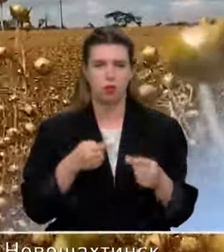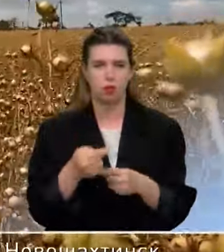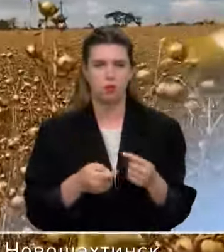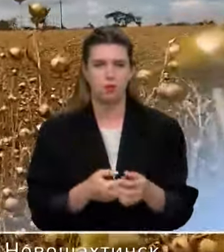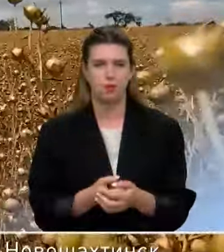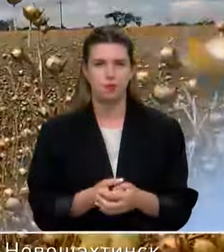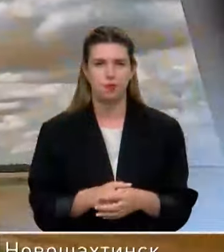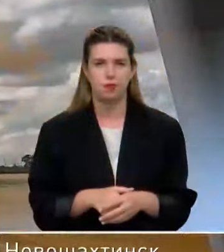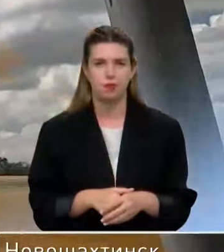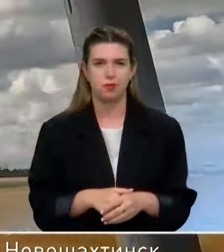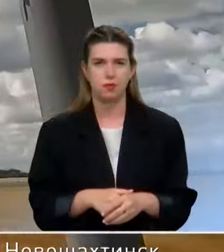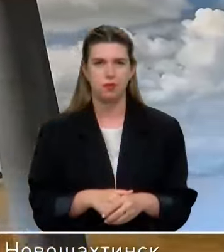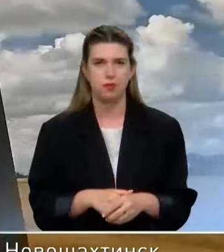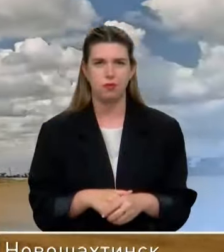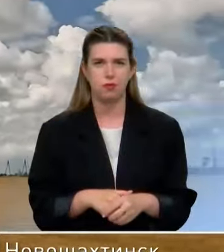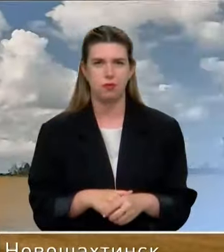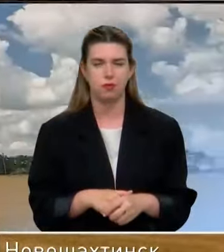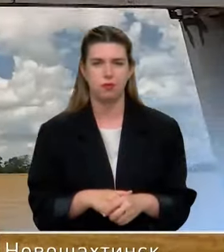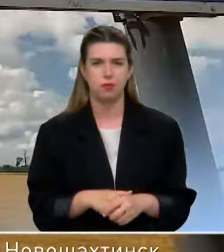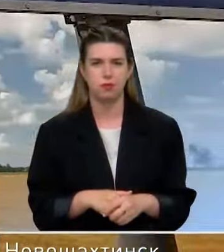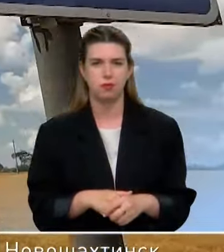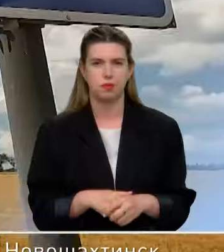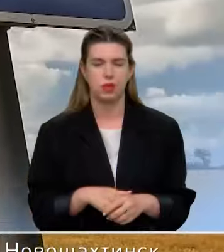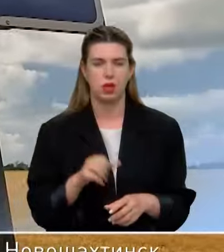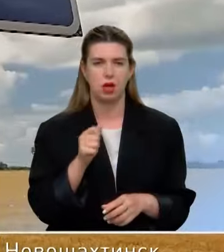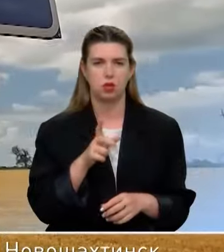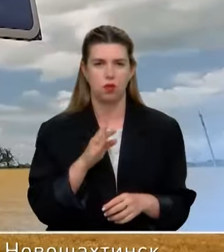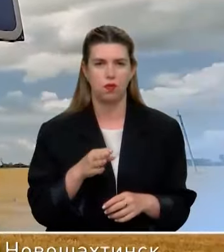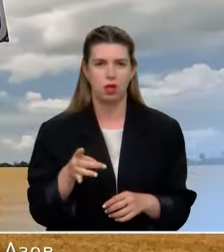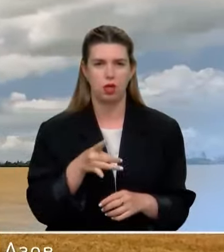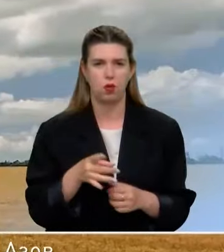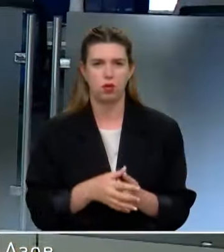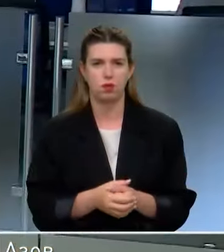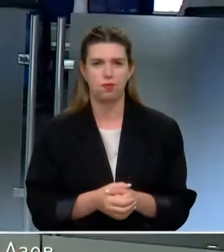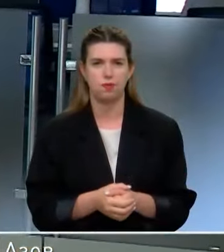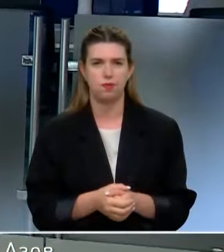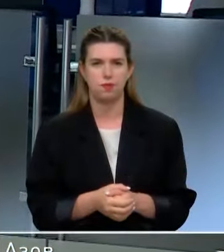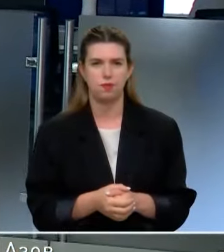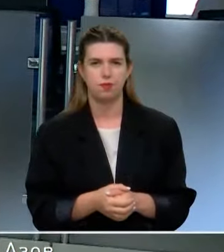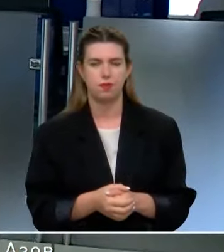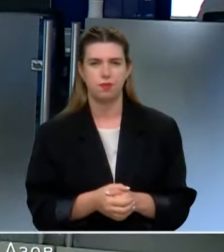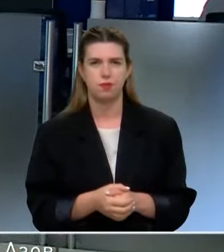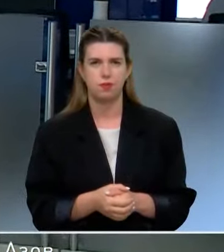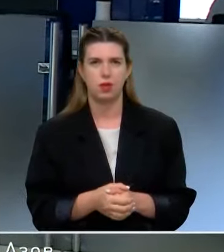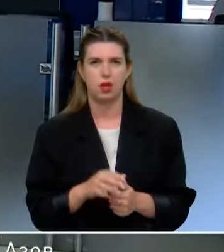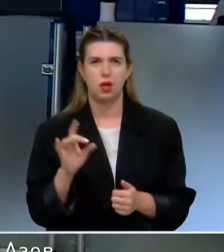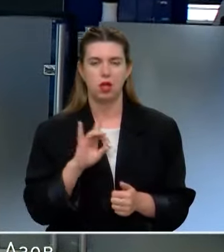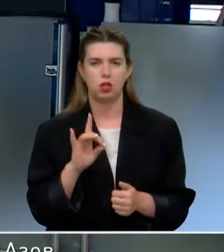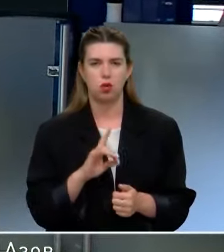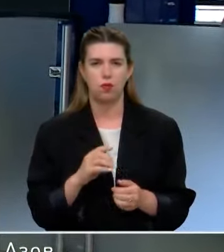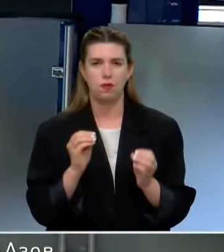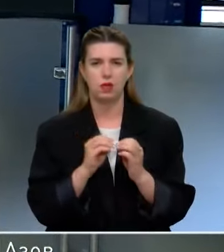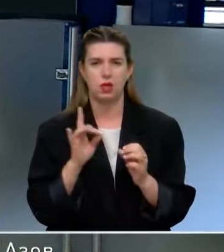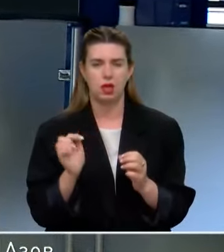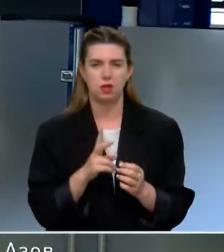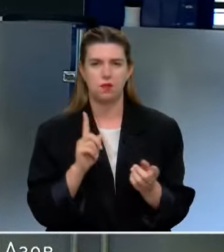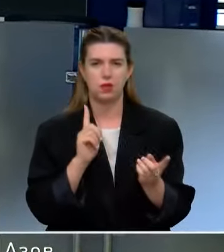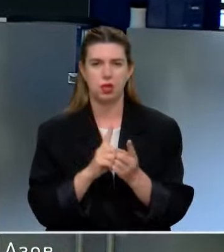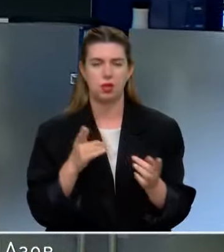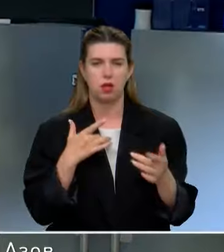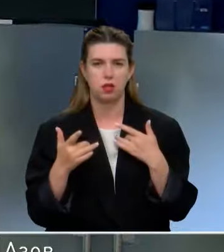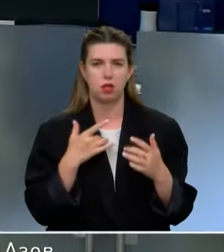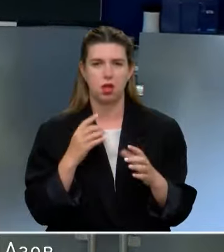Маргарита аликулов Алексей покатила дон24 Азовский район ростов-на Дону в десятый раз встретил